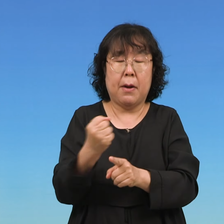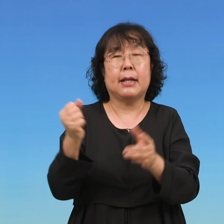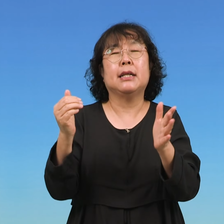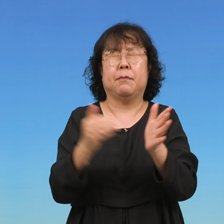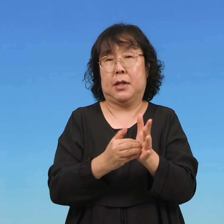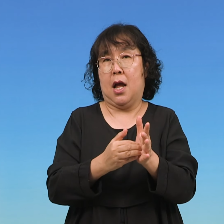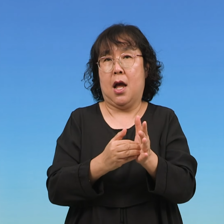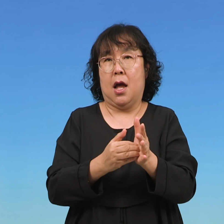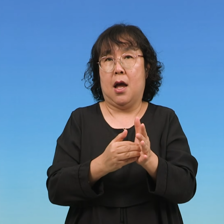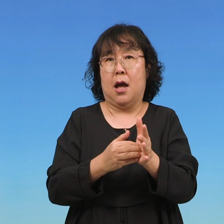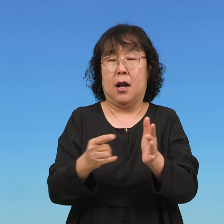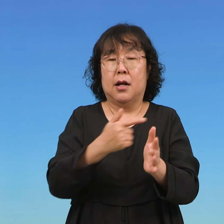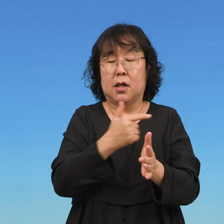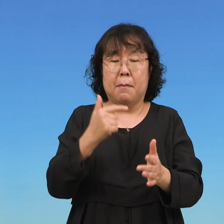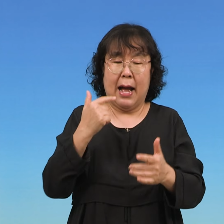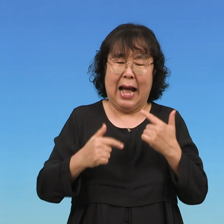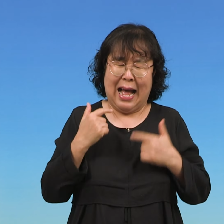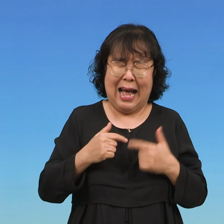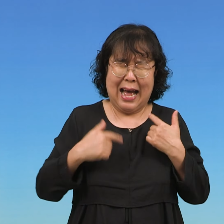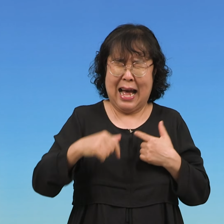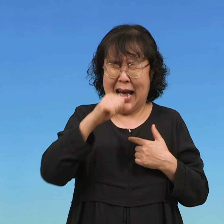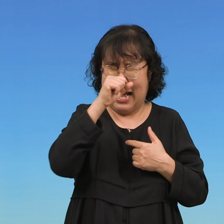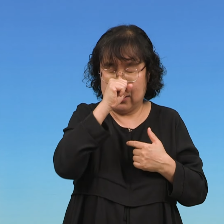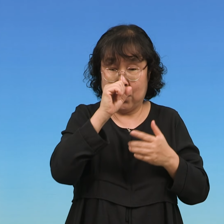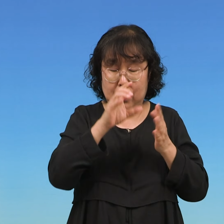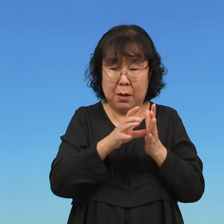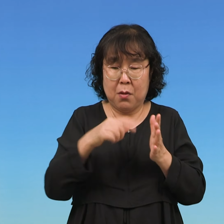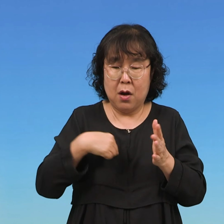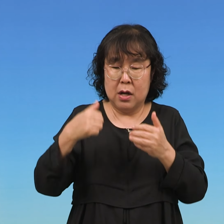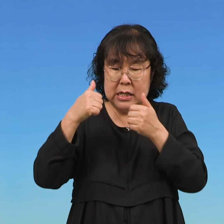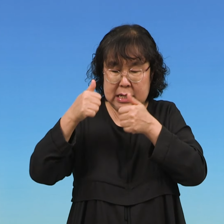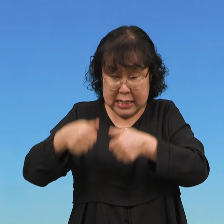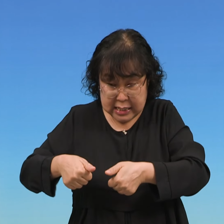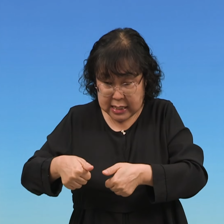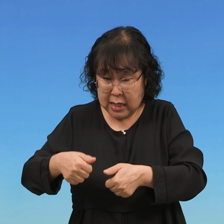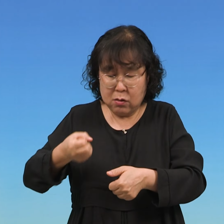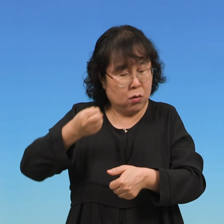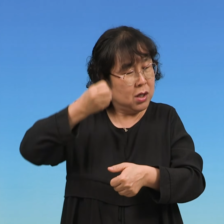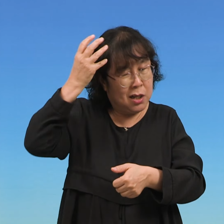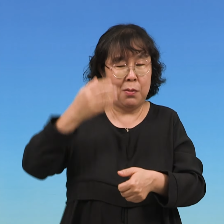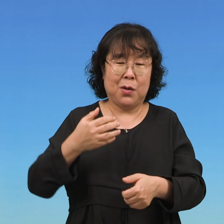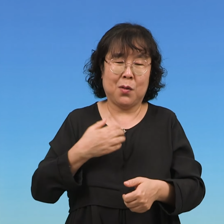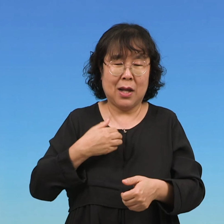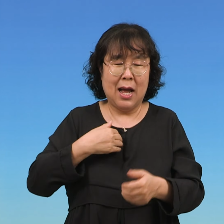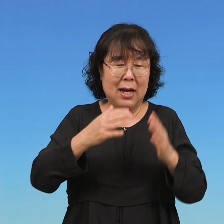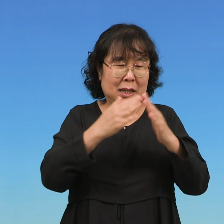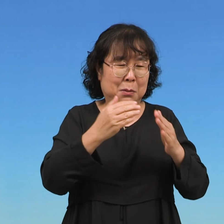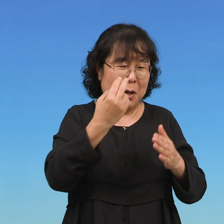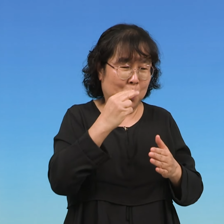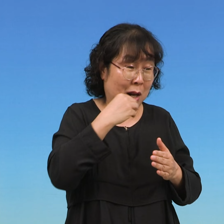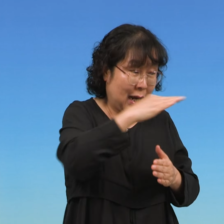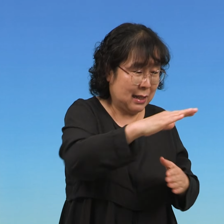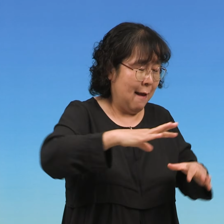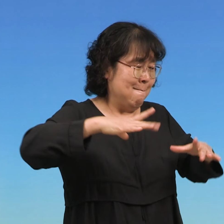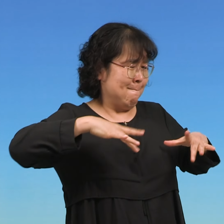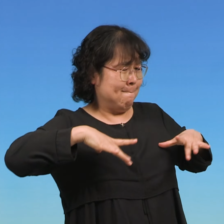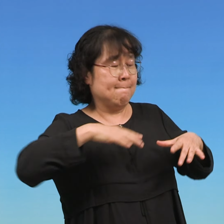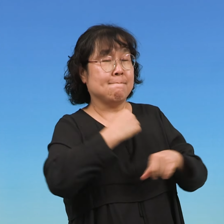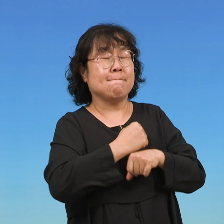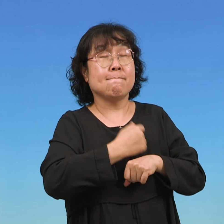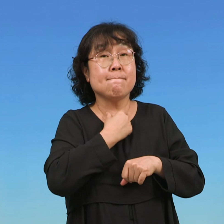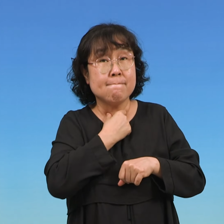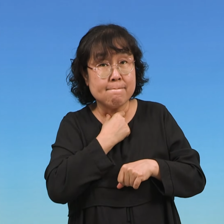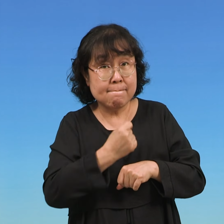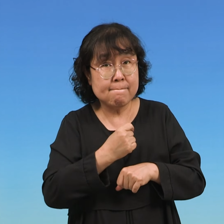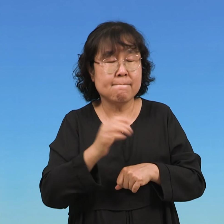그렇게 하고는 그냥 막 막 너무 기분 좋을 때 그럴 수 있잖아요 인사고 뭐고 빨리 내 우리 아람으로 돌아가서 이거